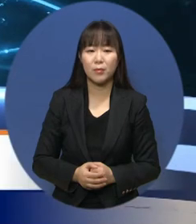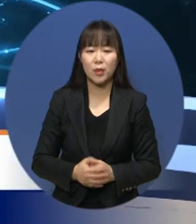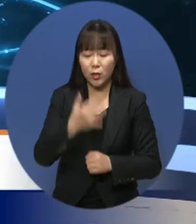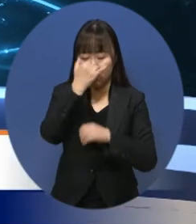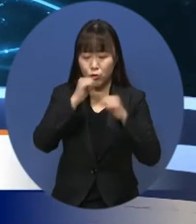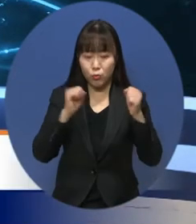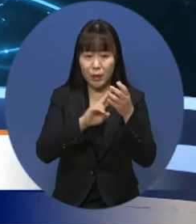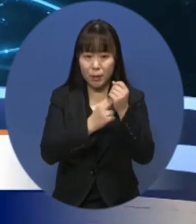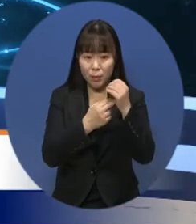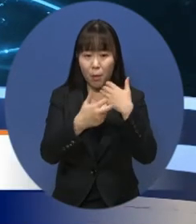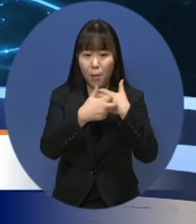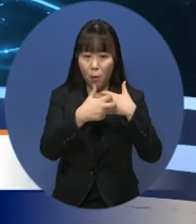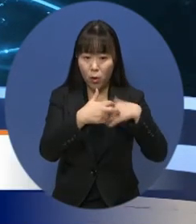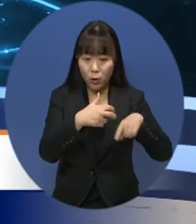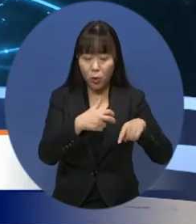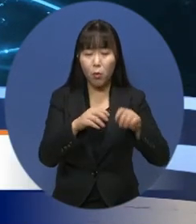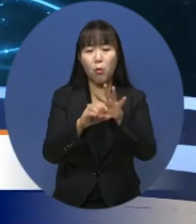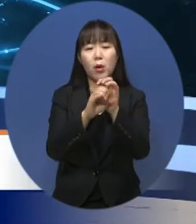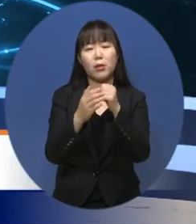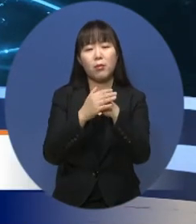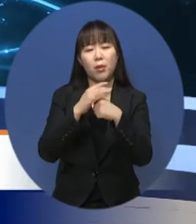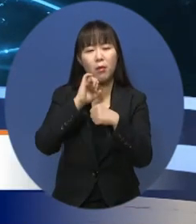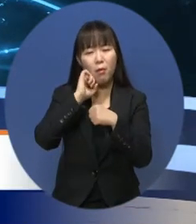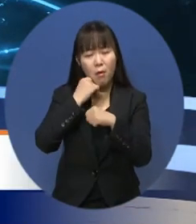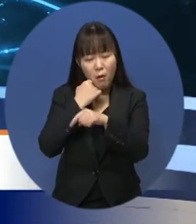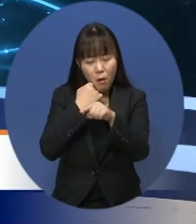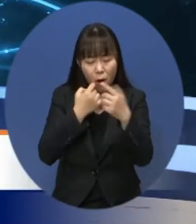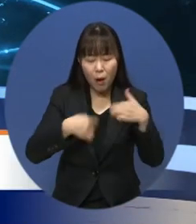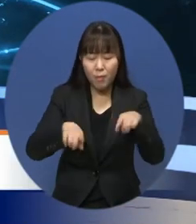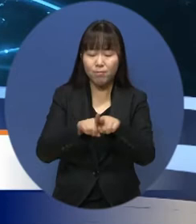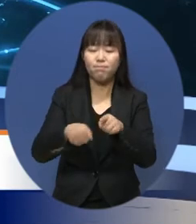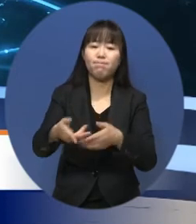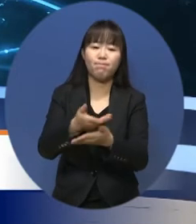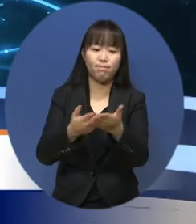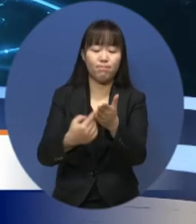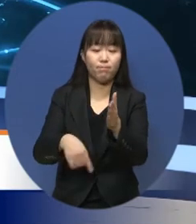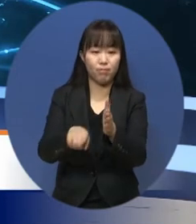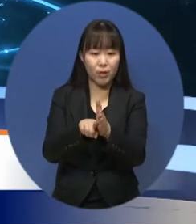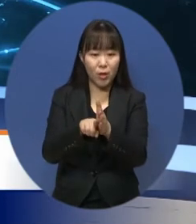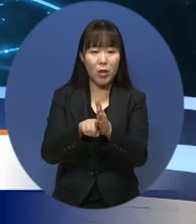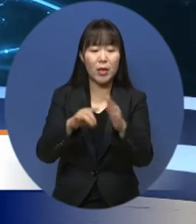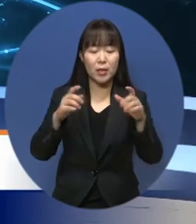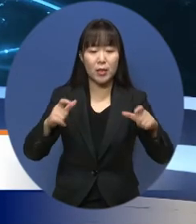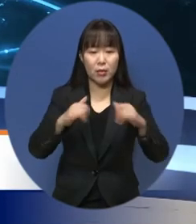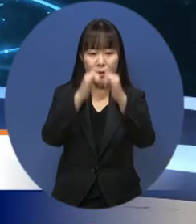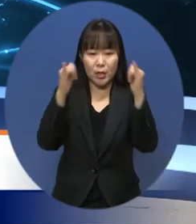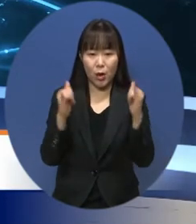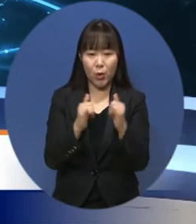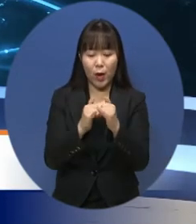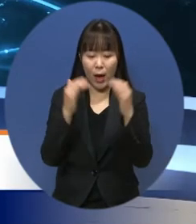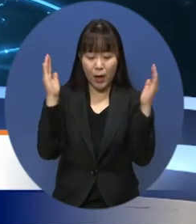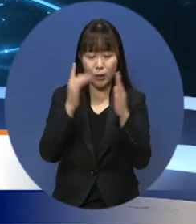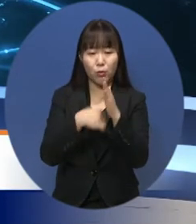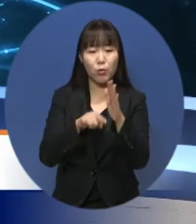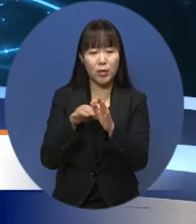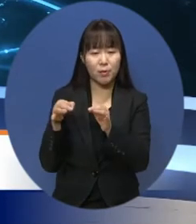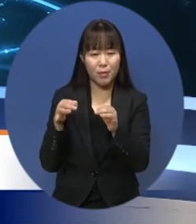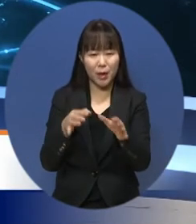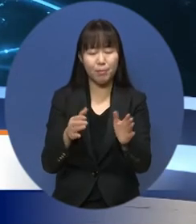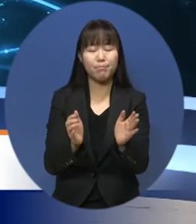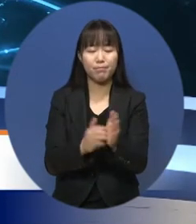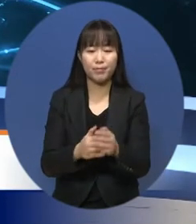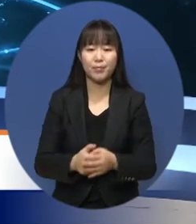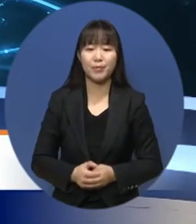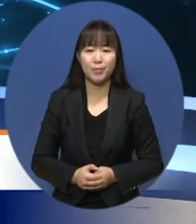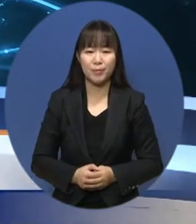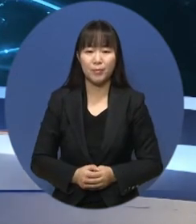충북의 증평병원이 코로나로 인해 힘든 어려움을 함께 나누고자 지역사회에 장학금을 기부했습니다. 이윤희